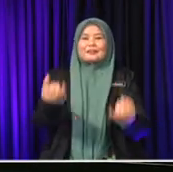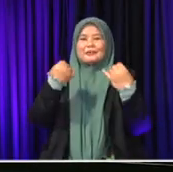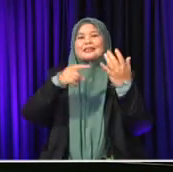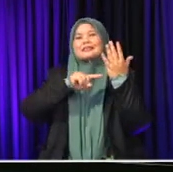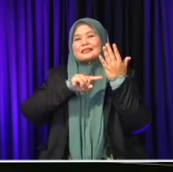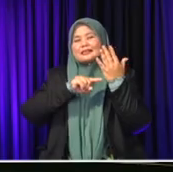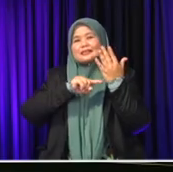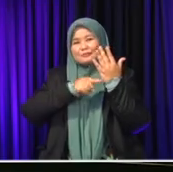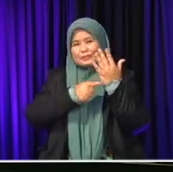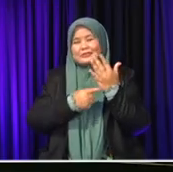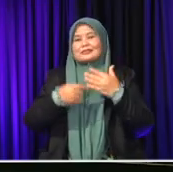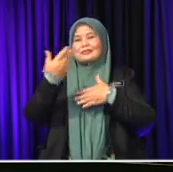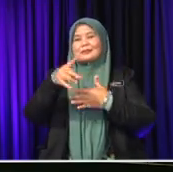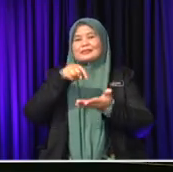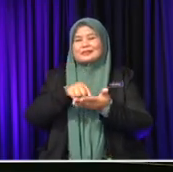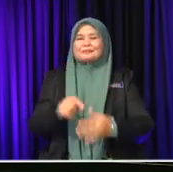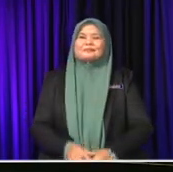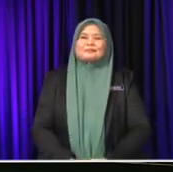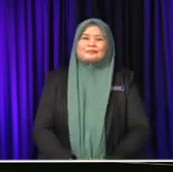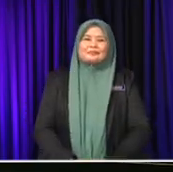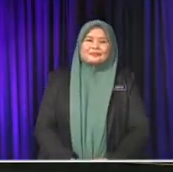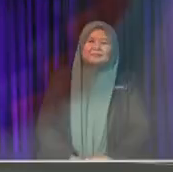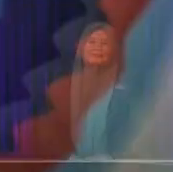kami dalam Menengah Atas